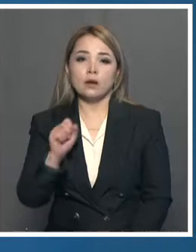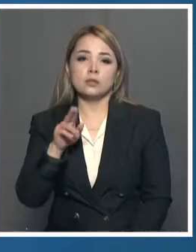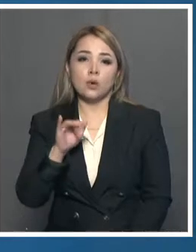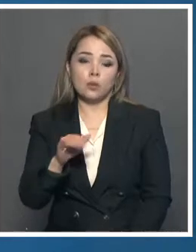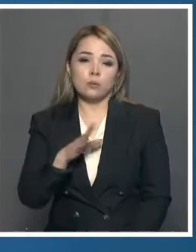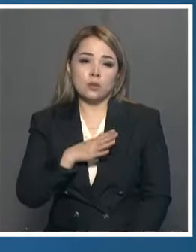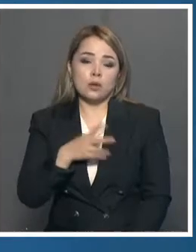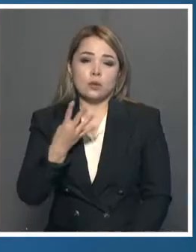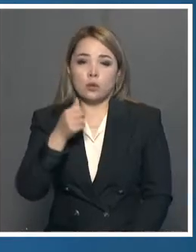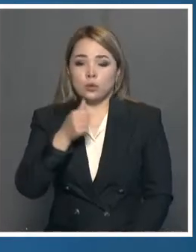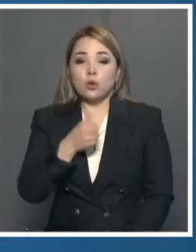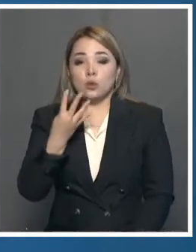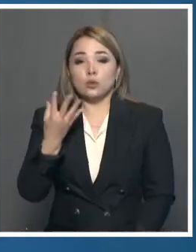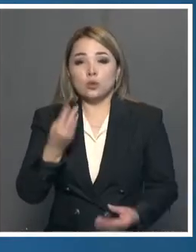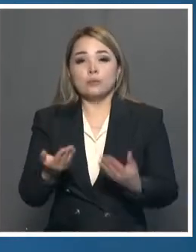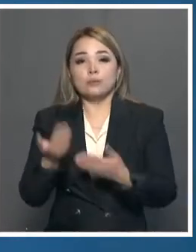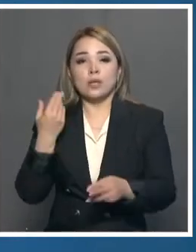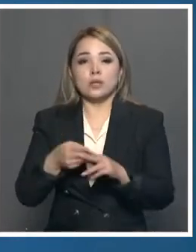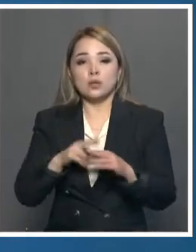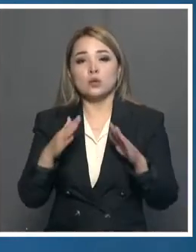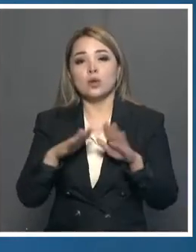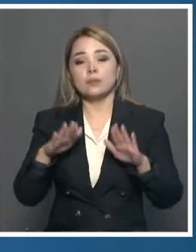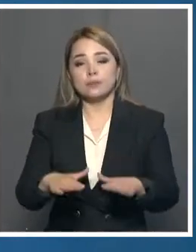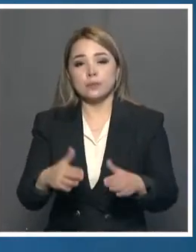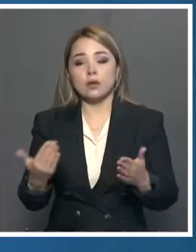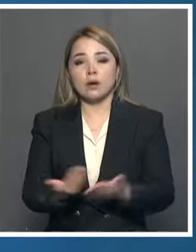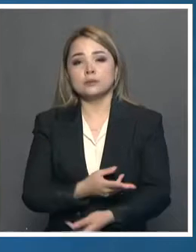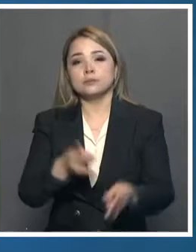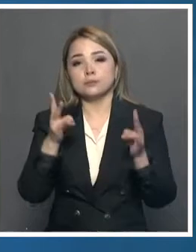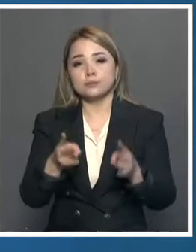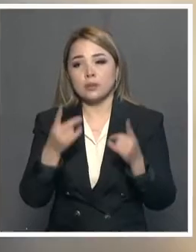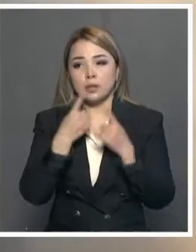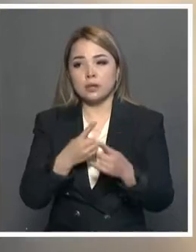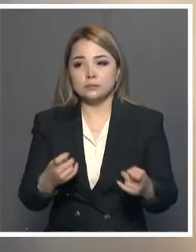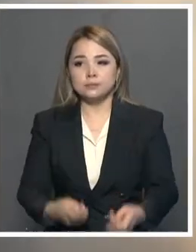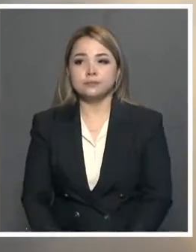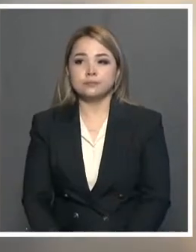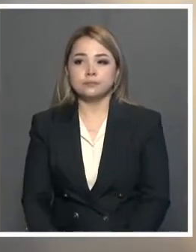Ақтауда осыдан 4 күн бұрын қасбеті құлаған тұрғын үйде тағы да апат болды.